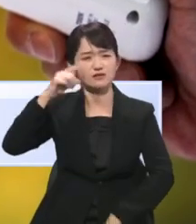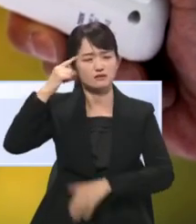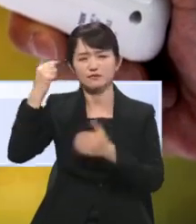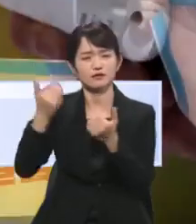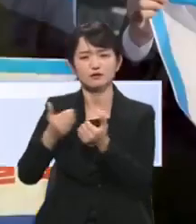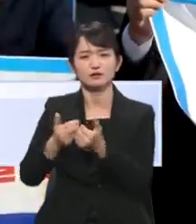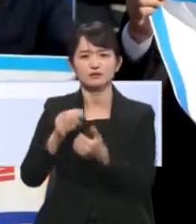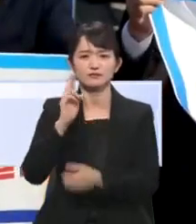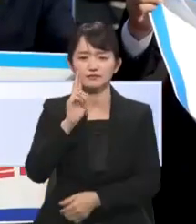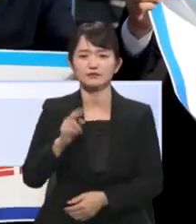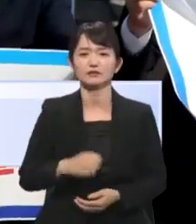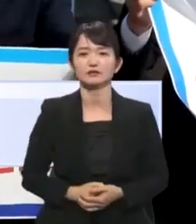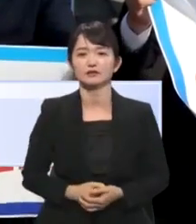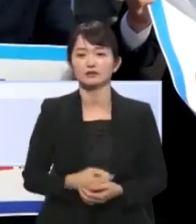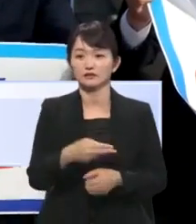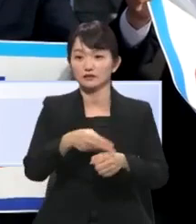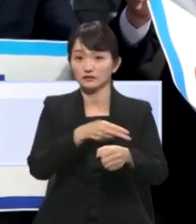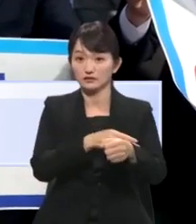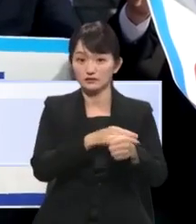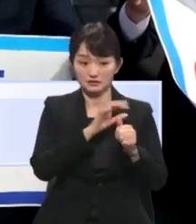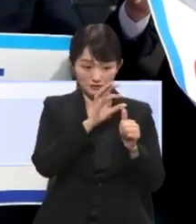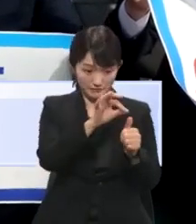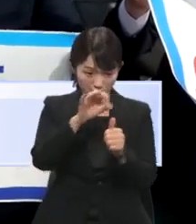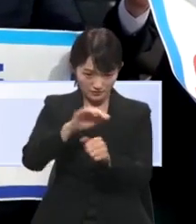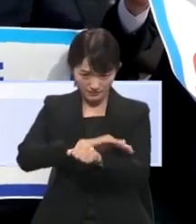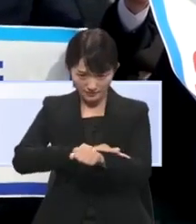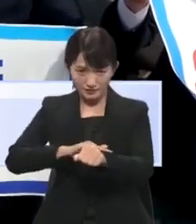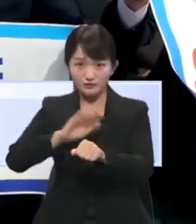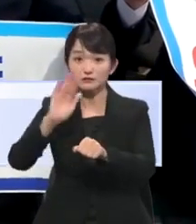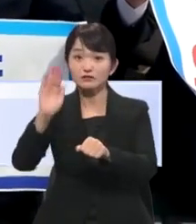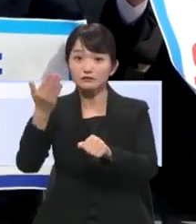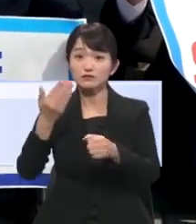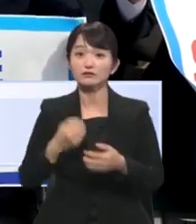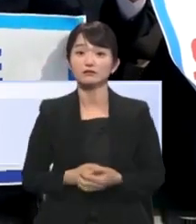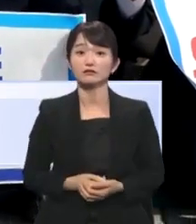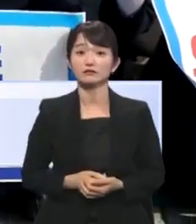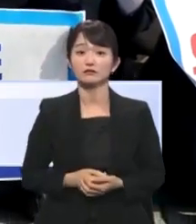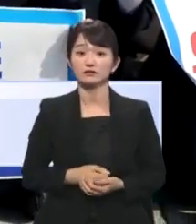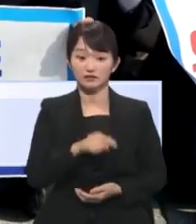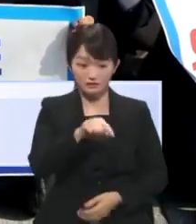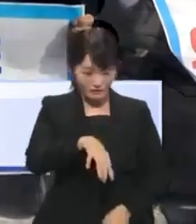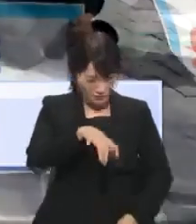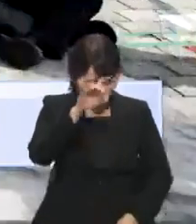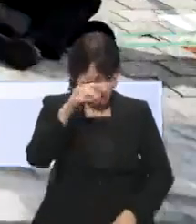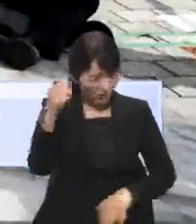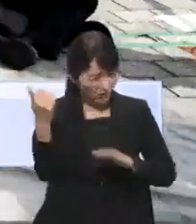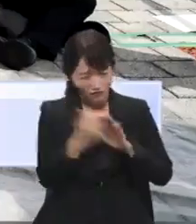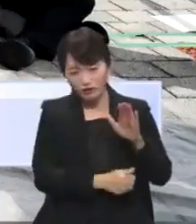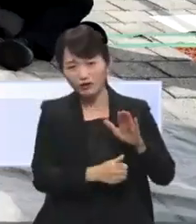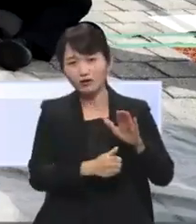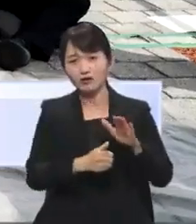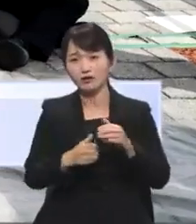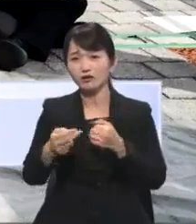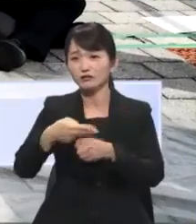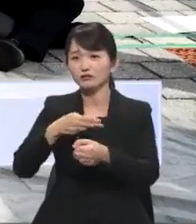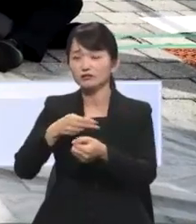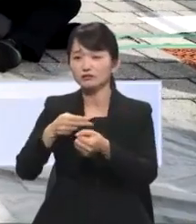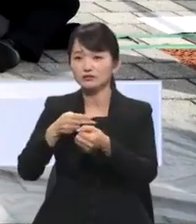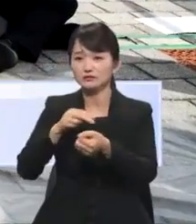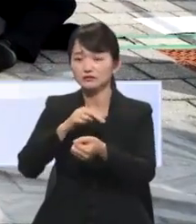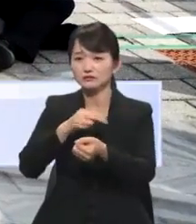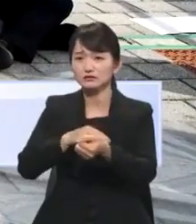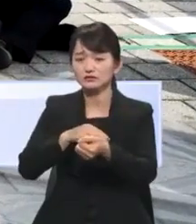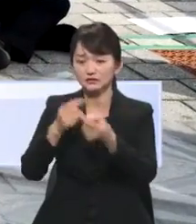거세지음 의사들을 배치를 제대로 해야 되는데 그런 것들 먼저 실패를 해 놓고서 의대 정원에 문제로